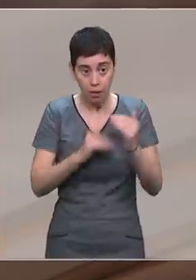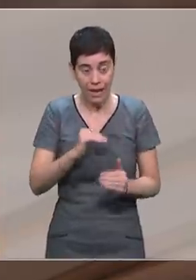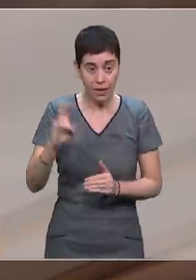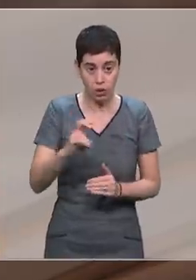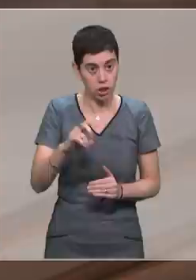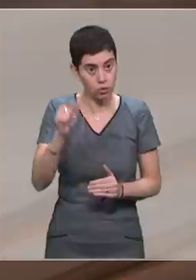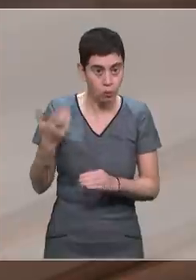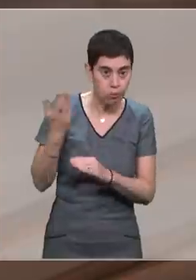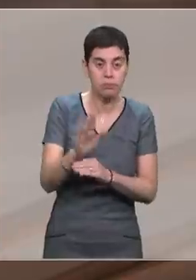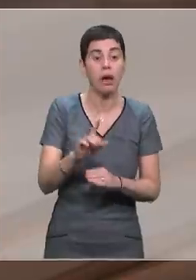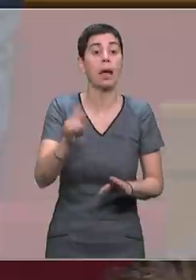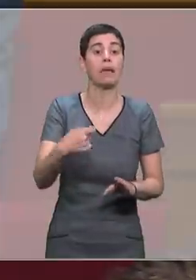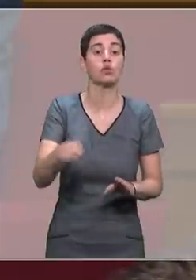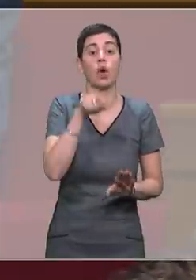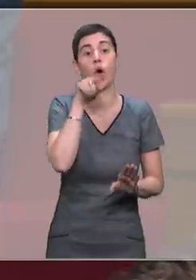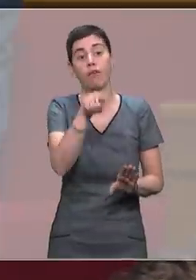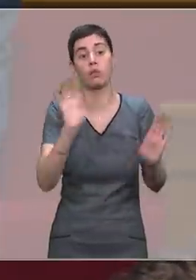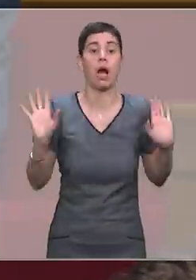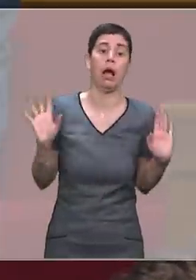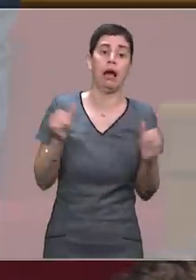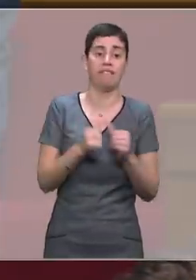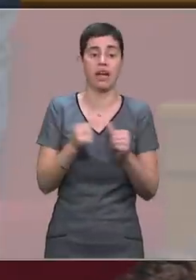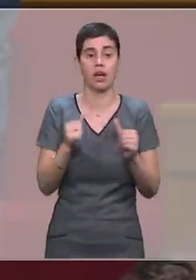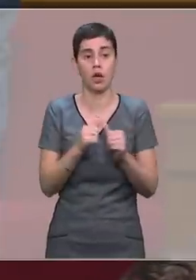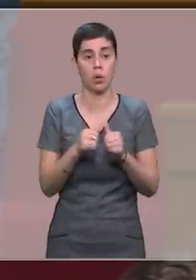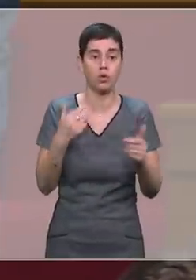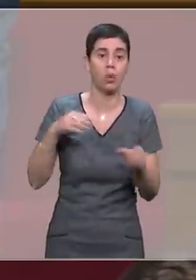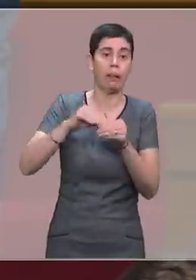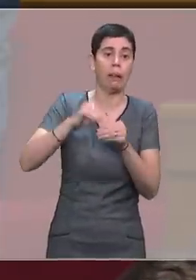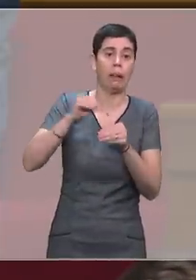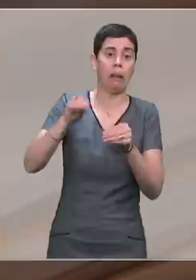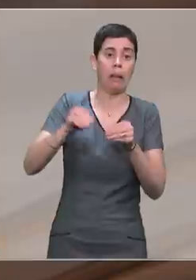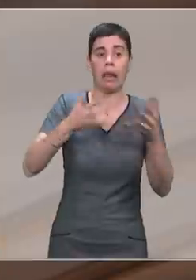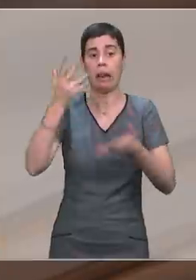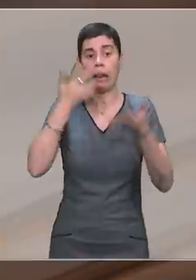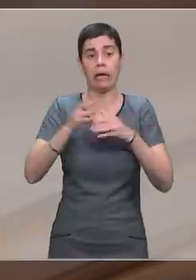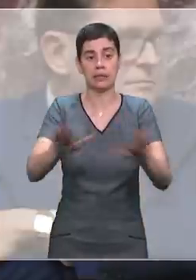ça, évidemment, pour ne pas gêner votre fonds de commerce, vous voulez rester dans l'outrance et dans l'incantation.